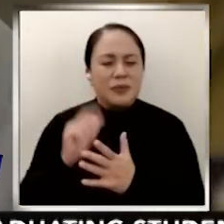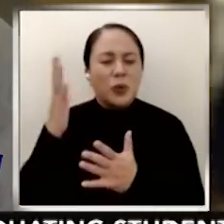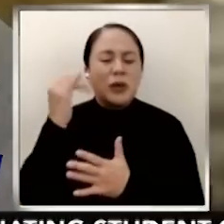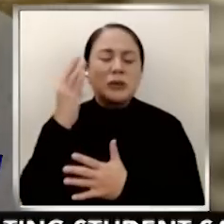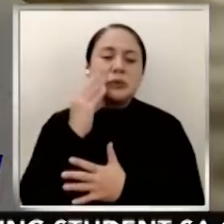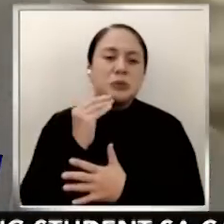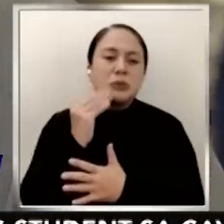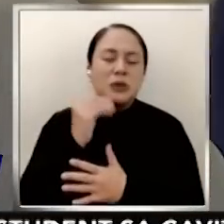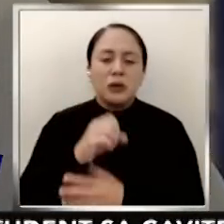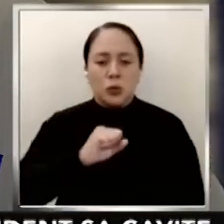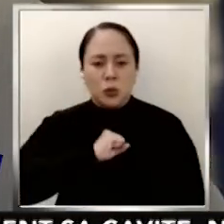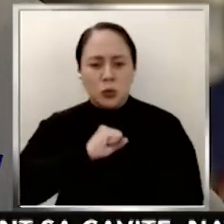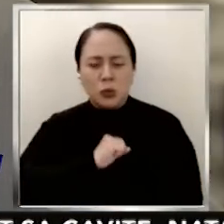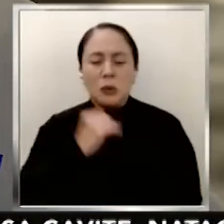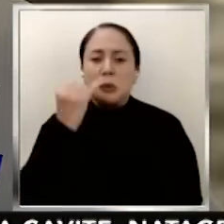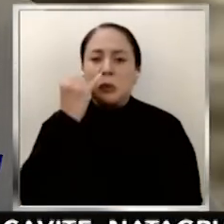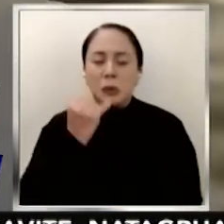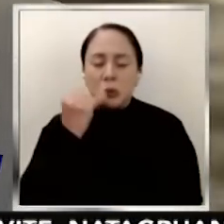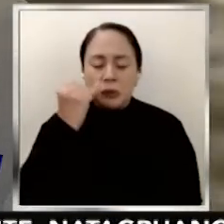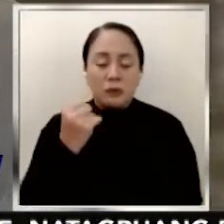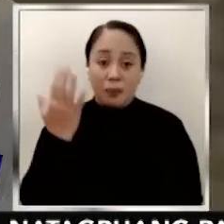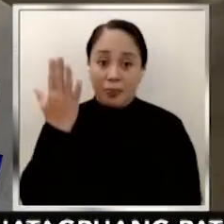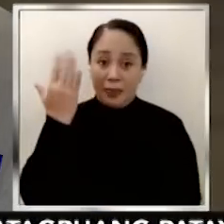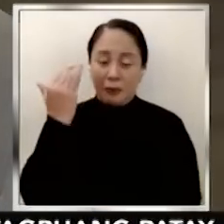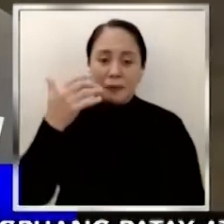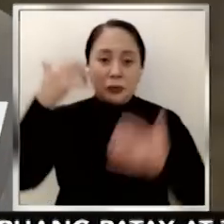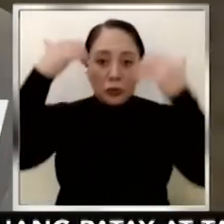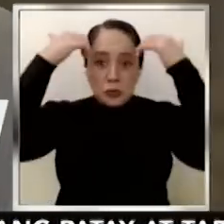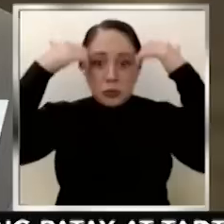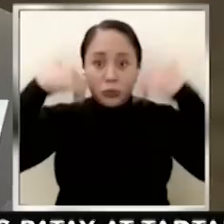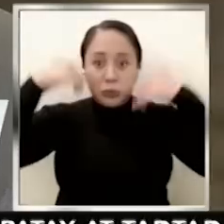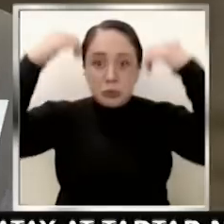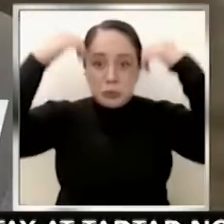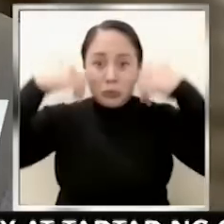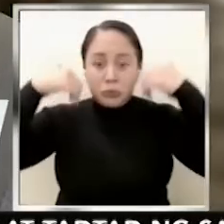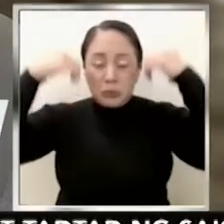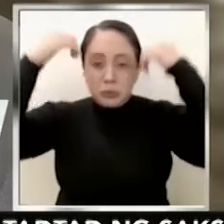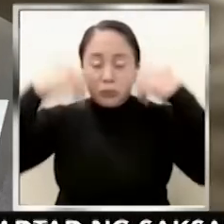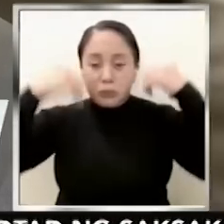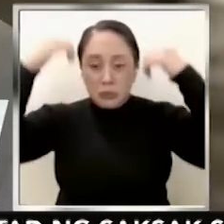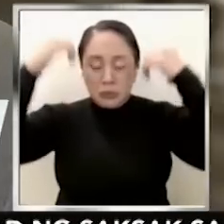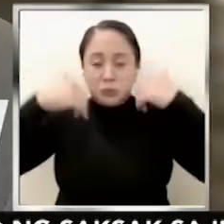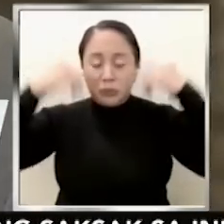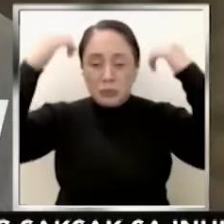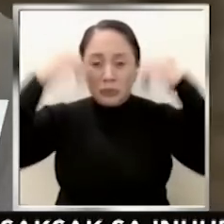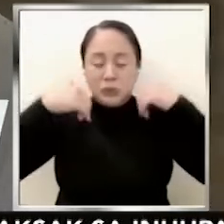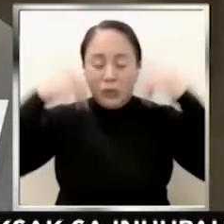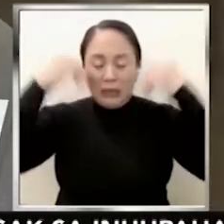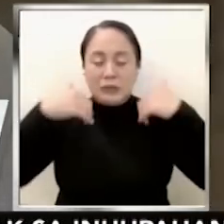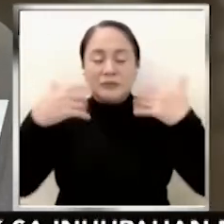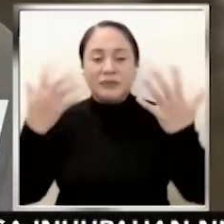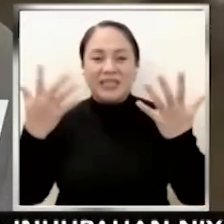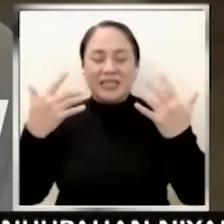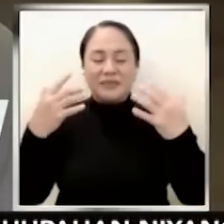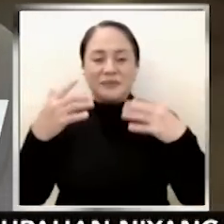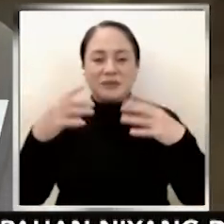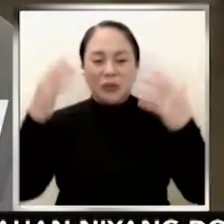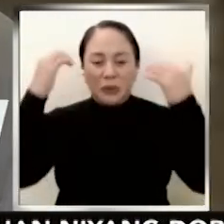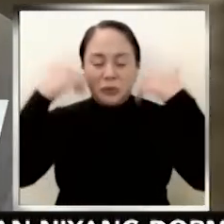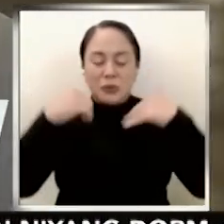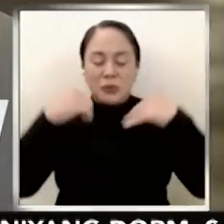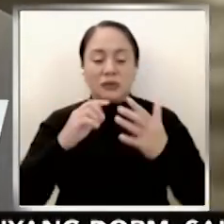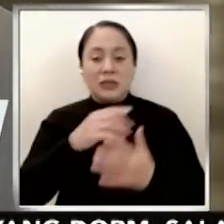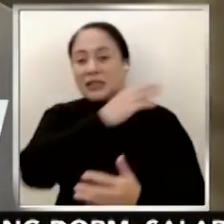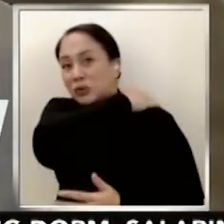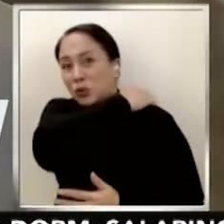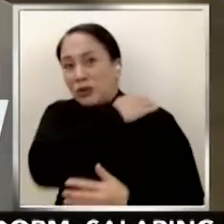ubot-sipon kasi yung pawis na tumatagaktak sa atin, lalo na natutuyuan yung likod natin,